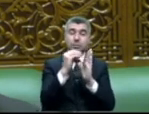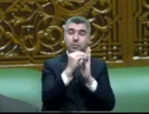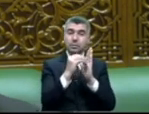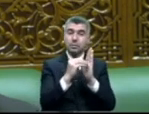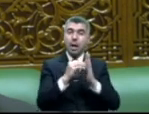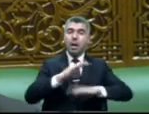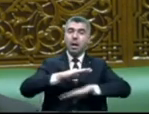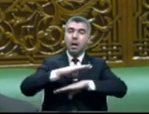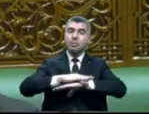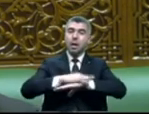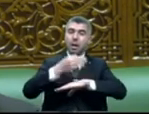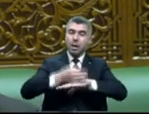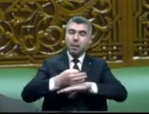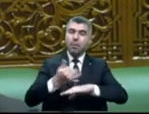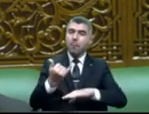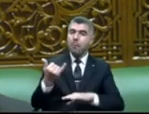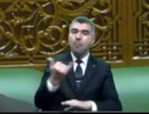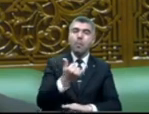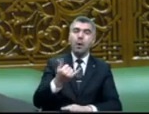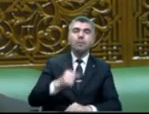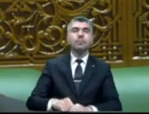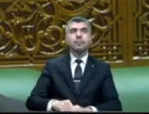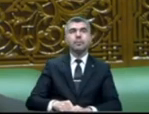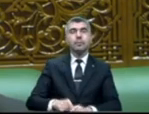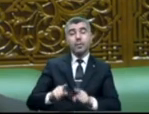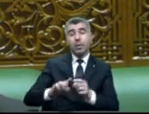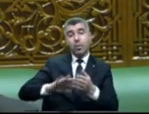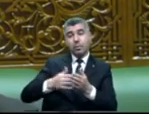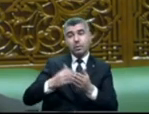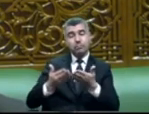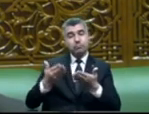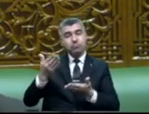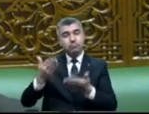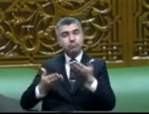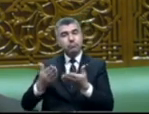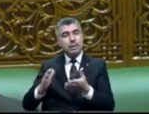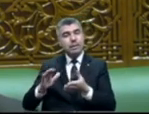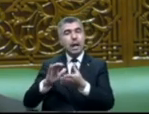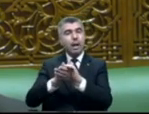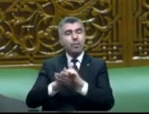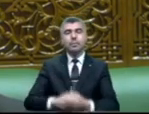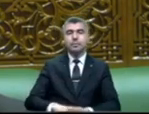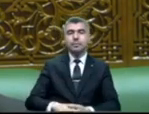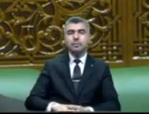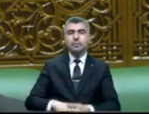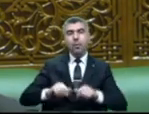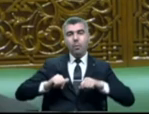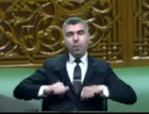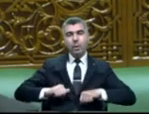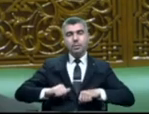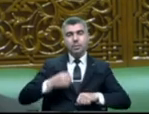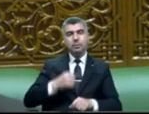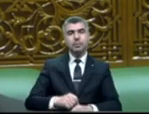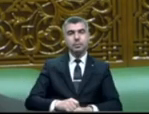الذي وإن كان يؤكد على مبدأ الفصل بين السلطات فإنه ربطه بالتوازن والتعاون. السيد الوزير المحترم،